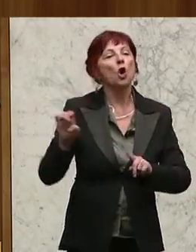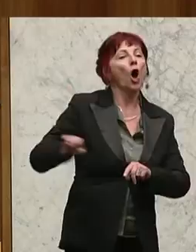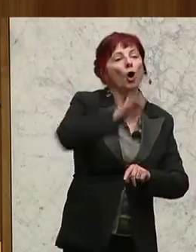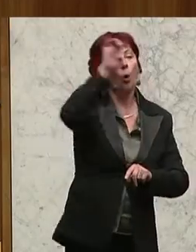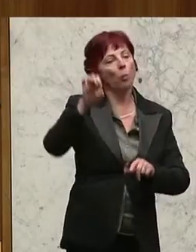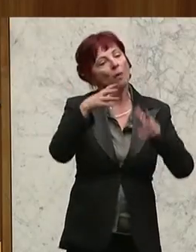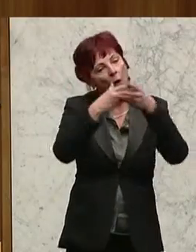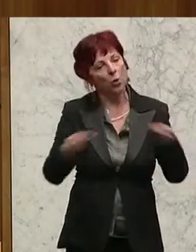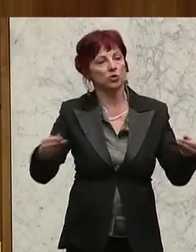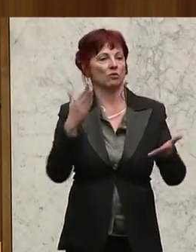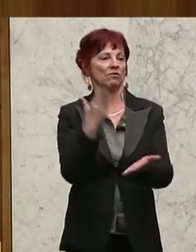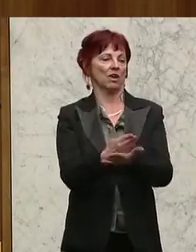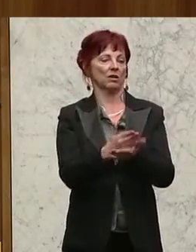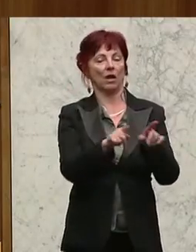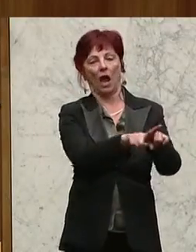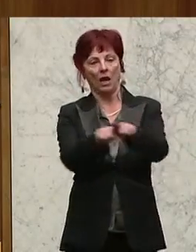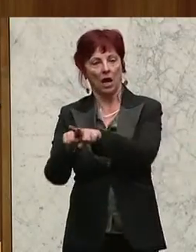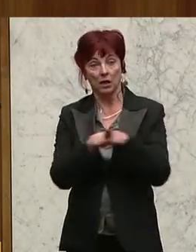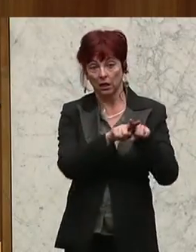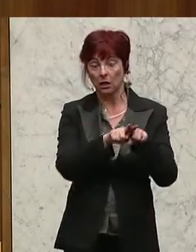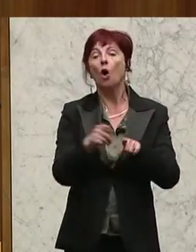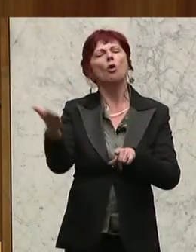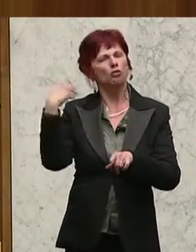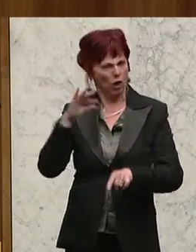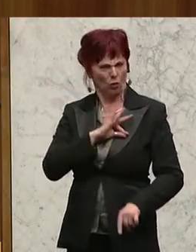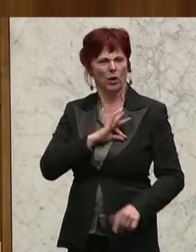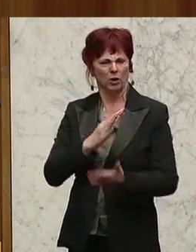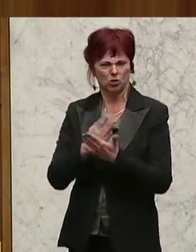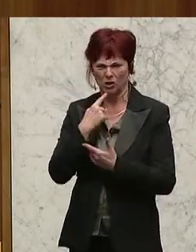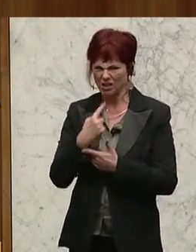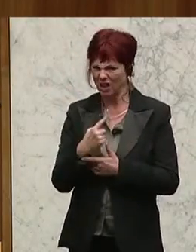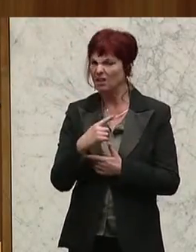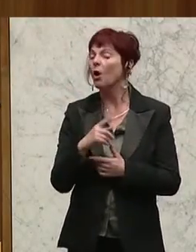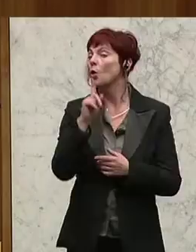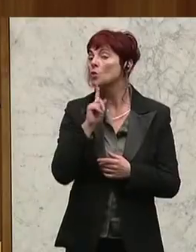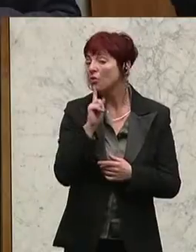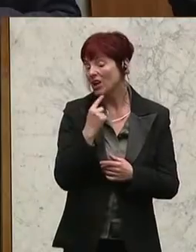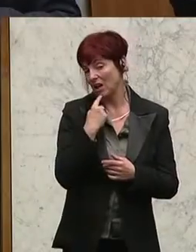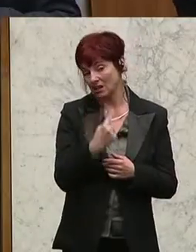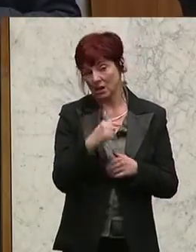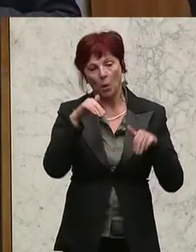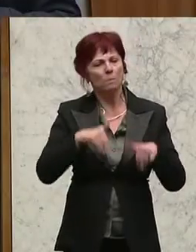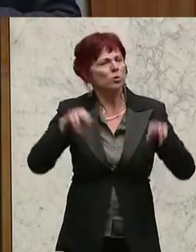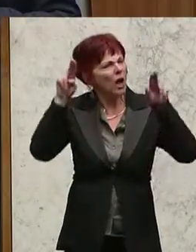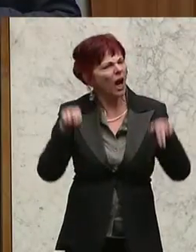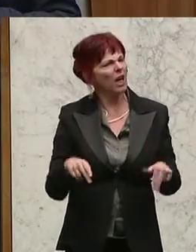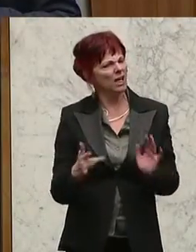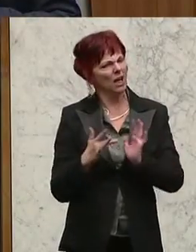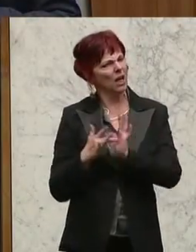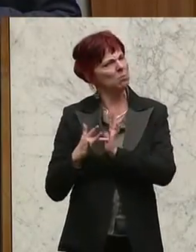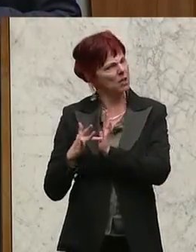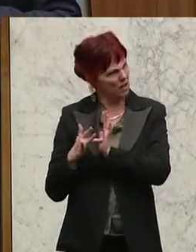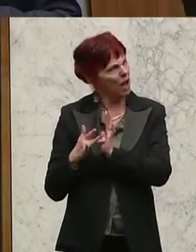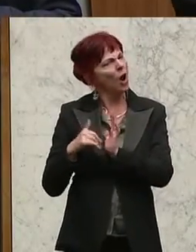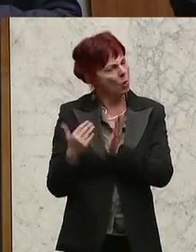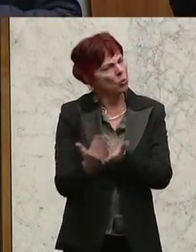angesprochen. Das höre ich deutlich zu wenig. Natürlich muss man die rechtlichen Mittel ausschöpfen. Man muss mit den